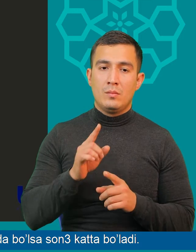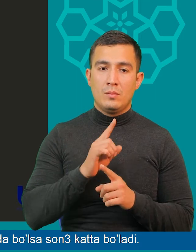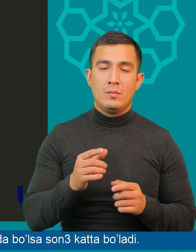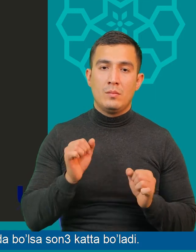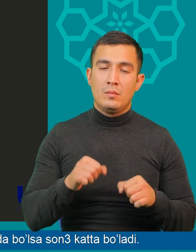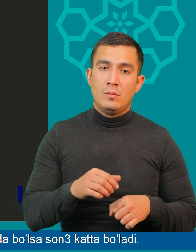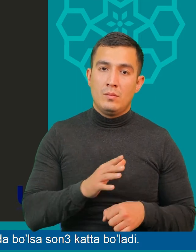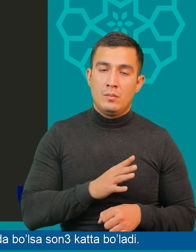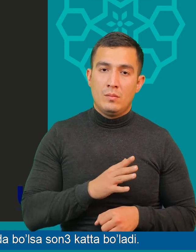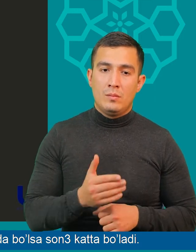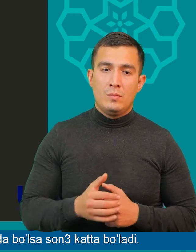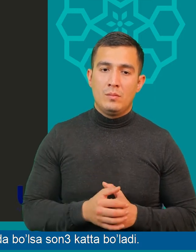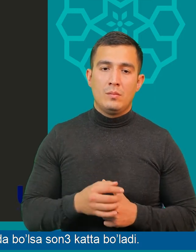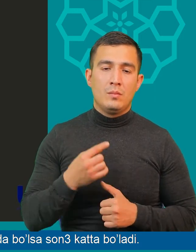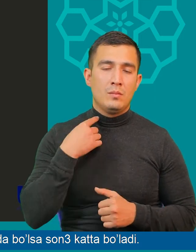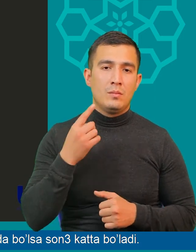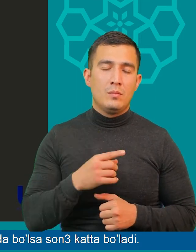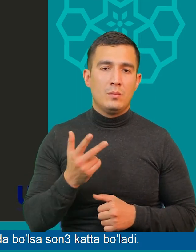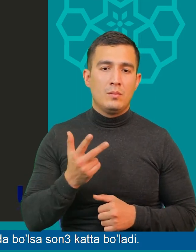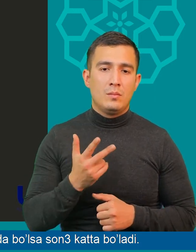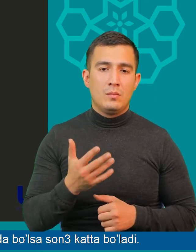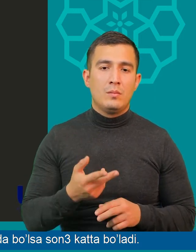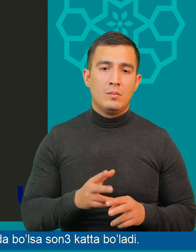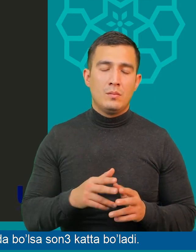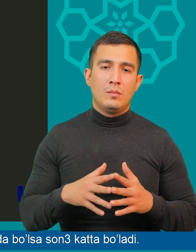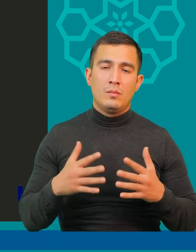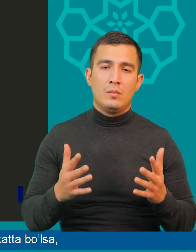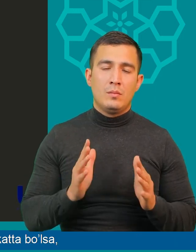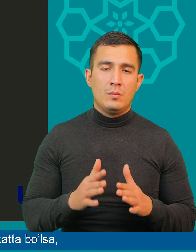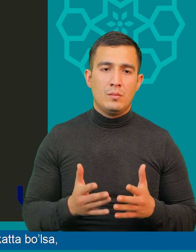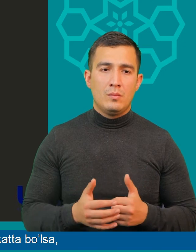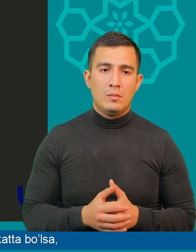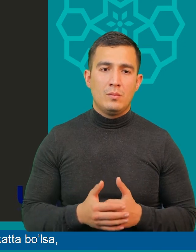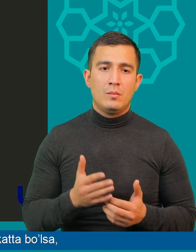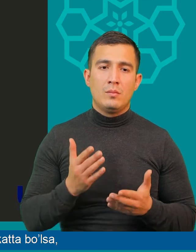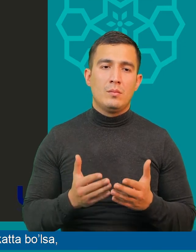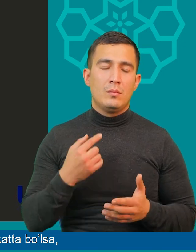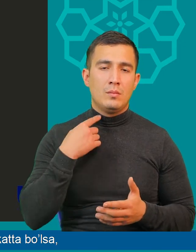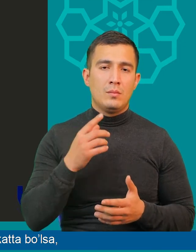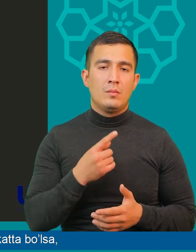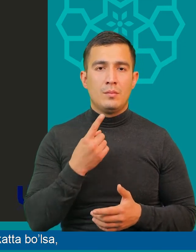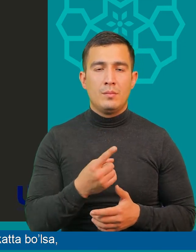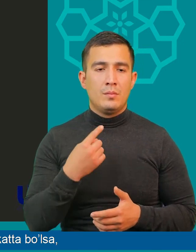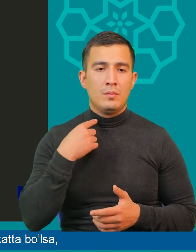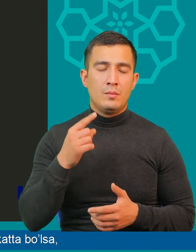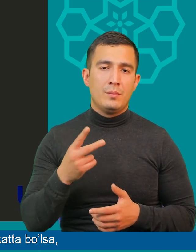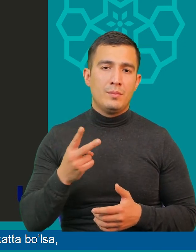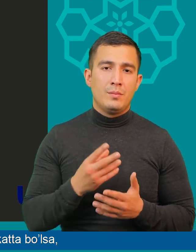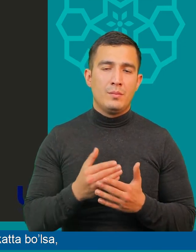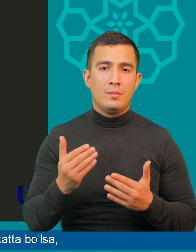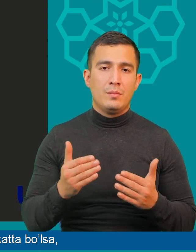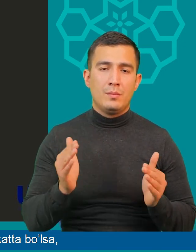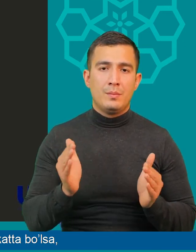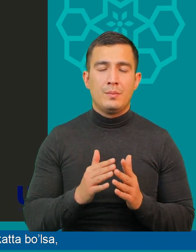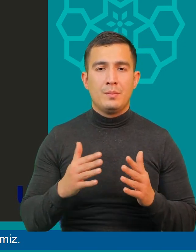aks holda bo'lsa, son 3im katta bo'ladi. Agar son 1 son 2 dan katta bo'lmasa, ya'ni son 2